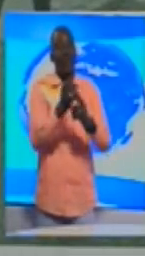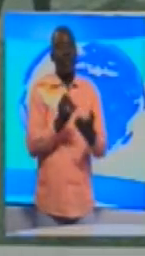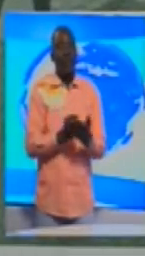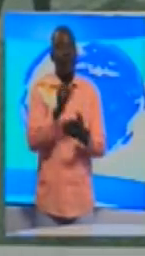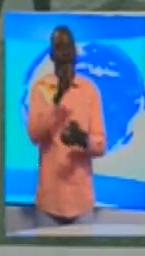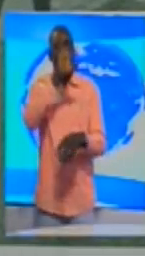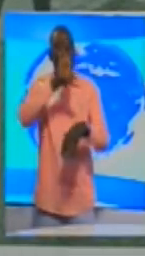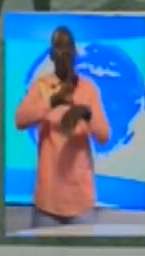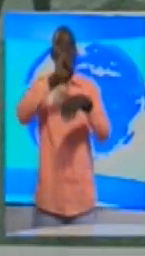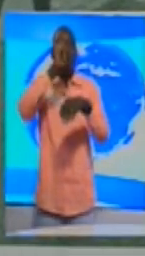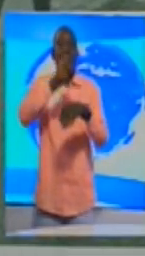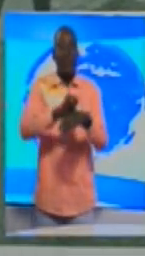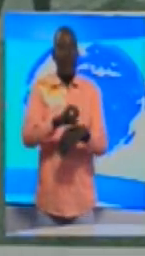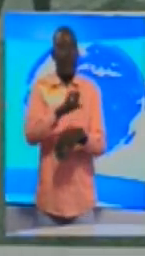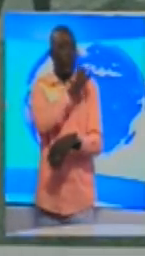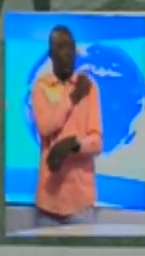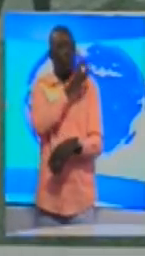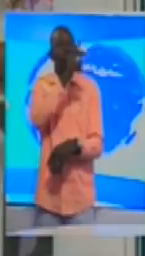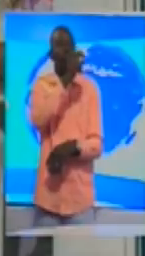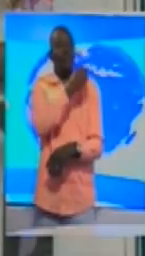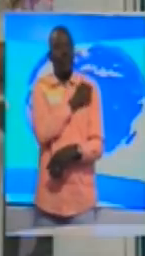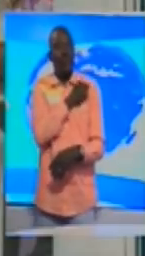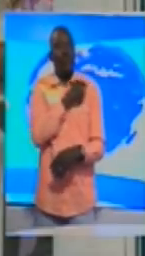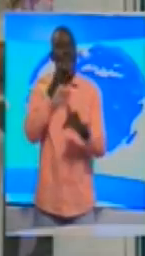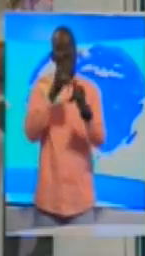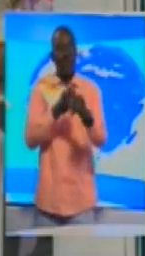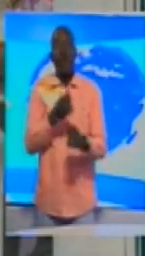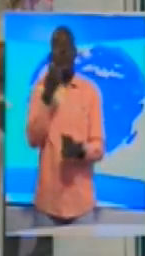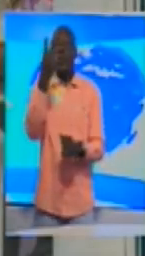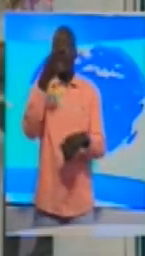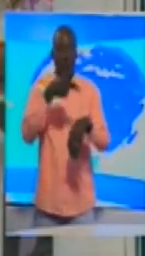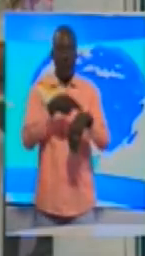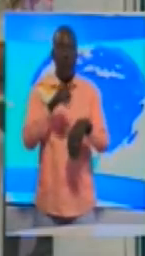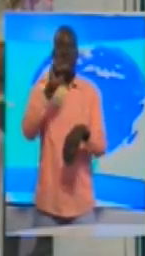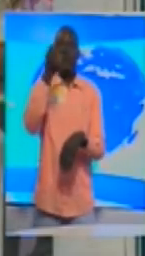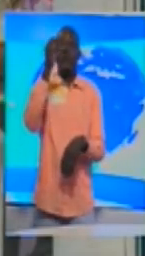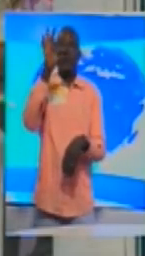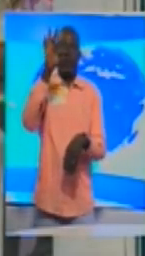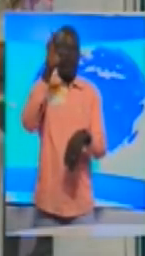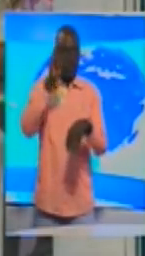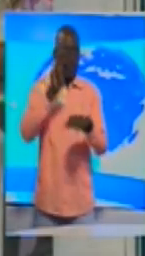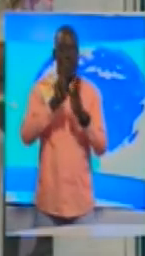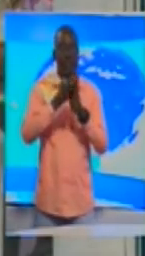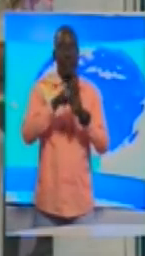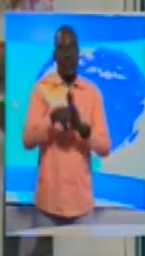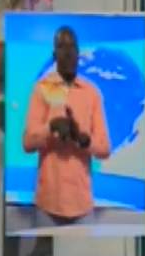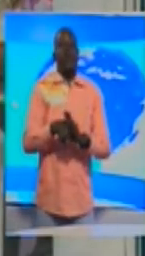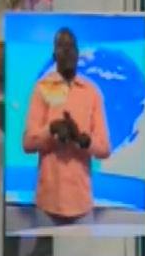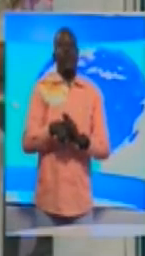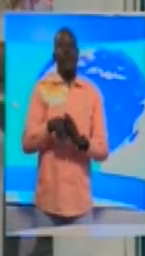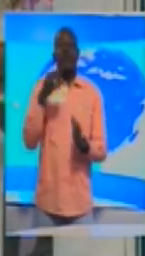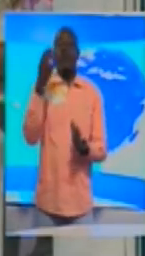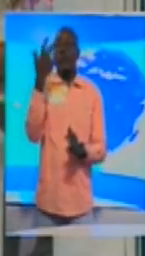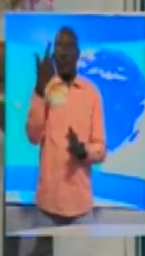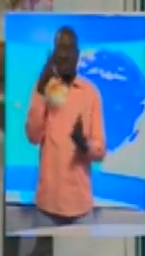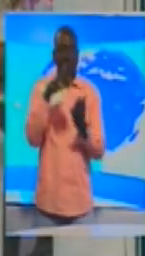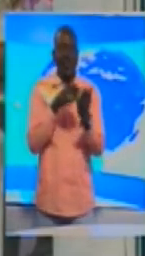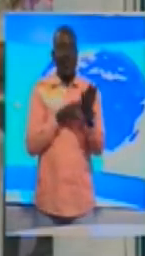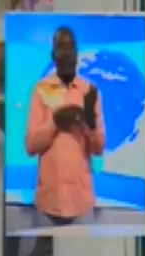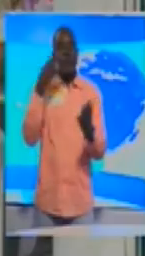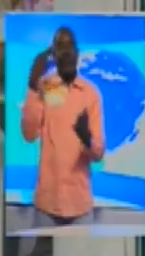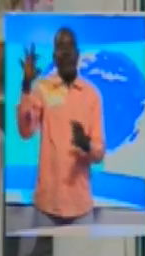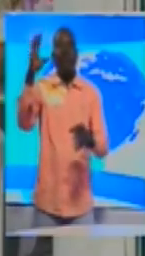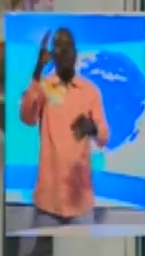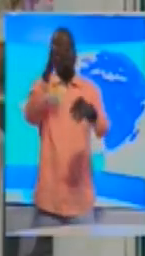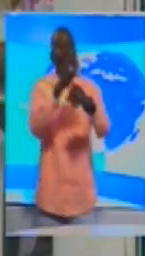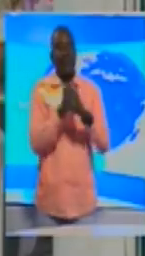l'Ivoirien Soumaïla Traoré, qui l'a couru en 2h19 minutes et ses 3 millions de francs CFA de